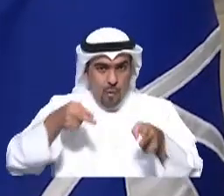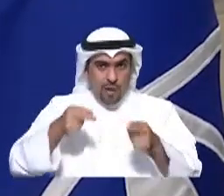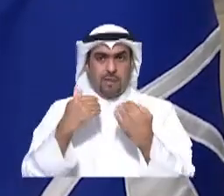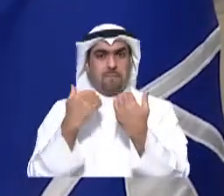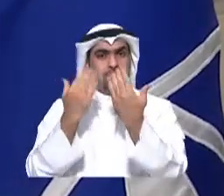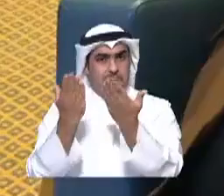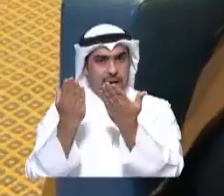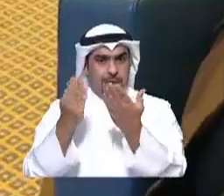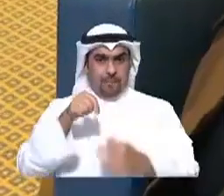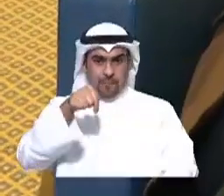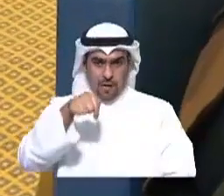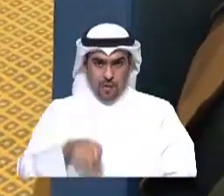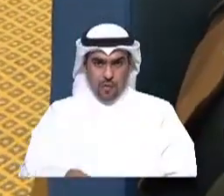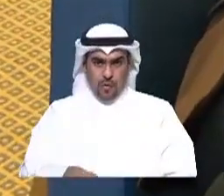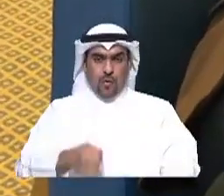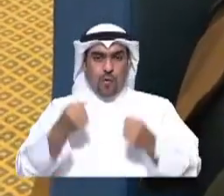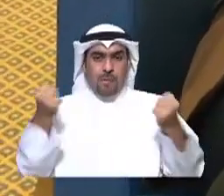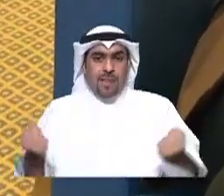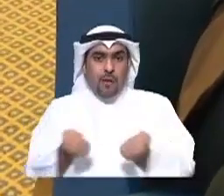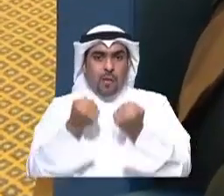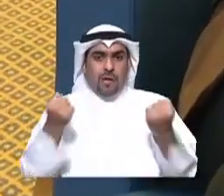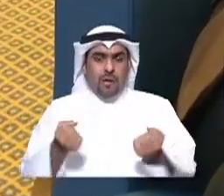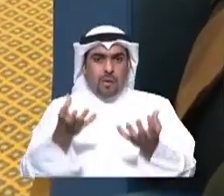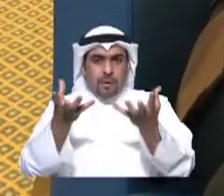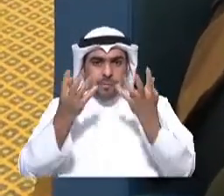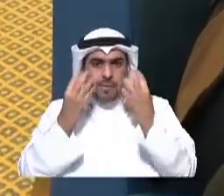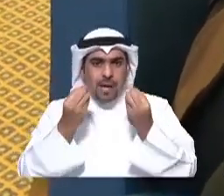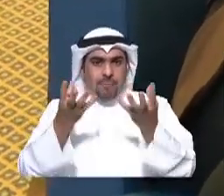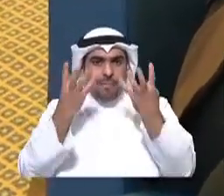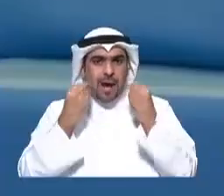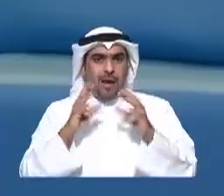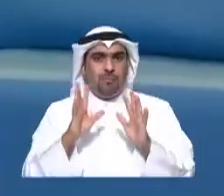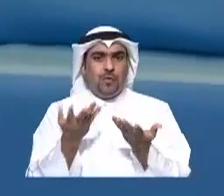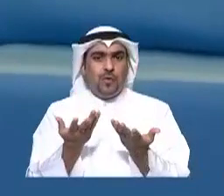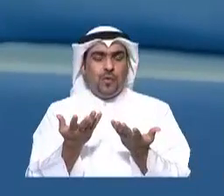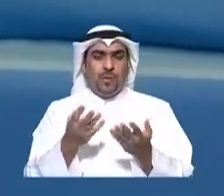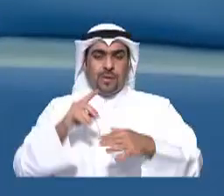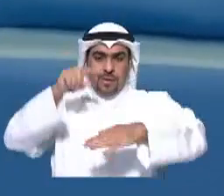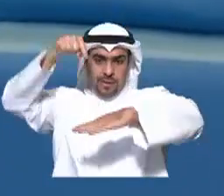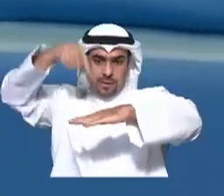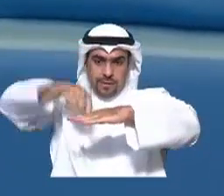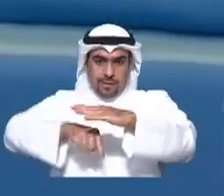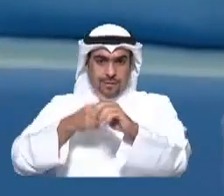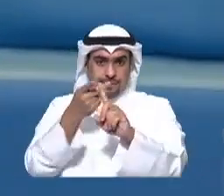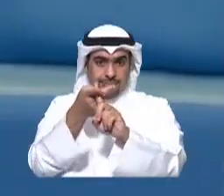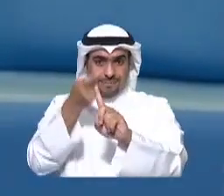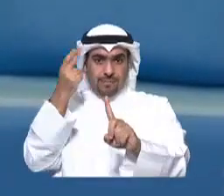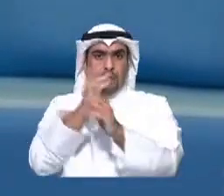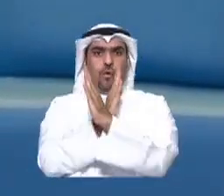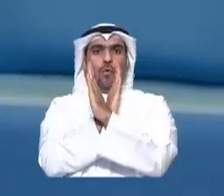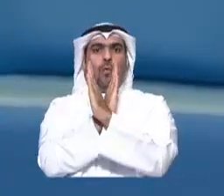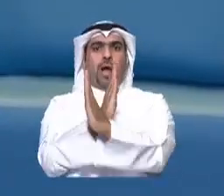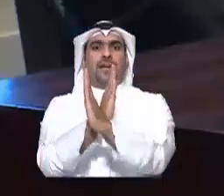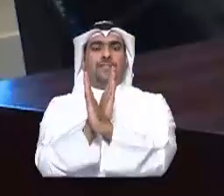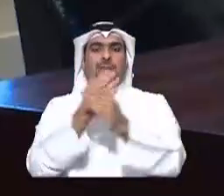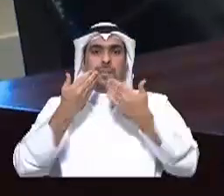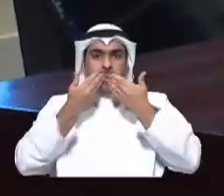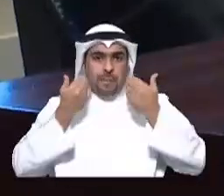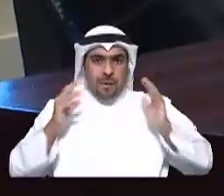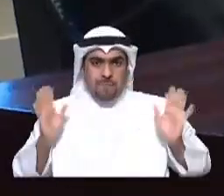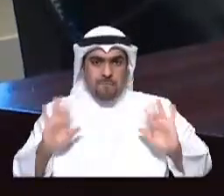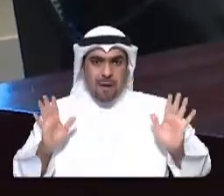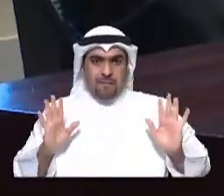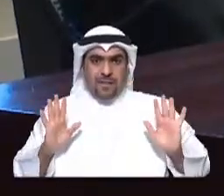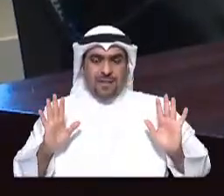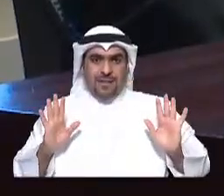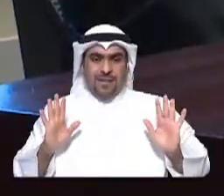في الأمن السيبراني. ركيزة رأس المال البشري والإبداعي يكرسها شباب الكويت بقوة في جهاز